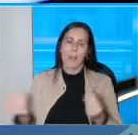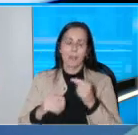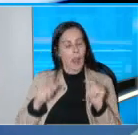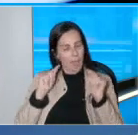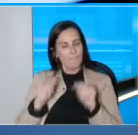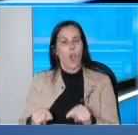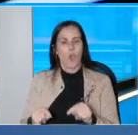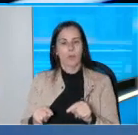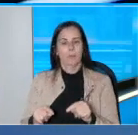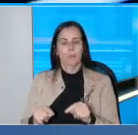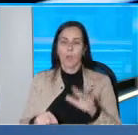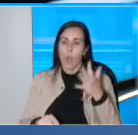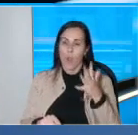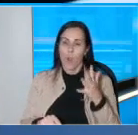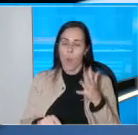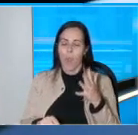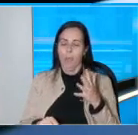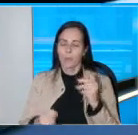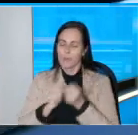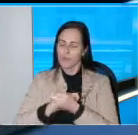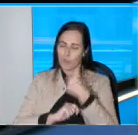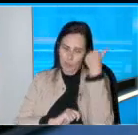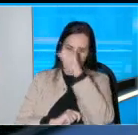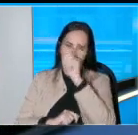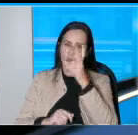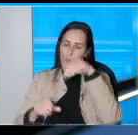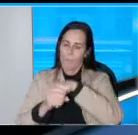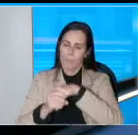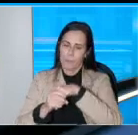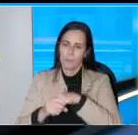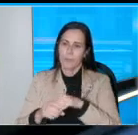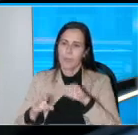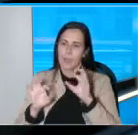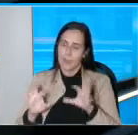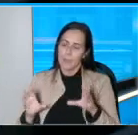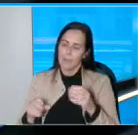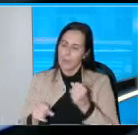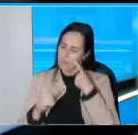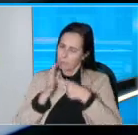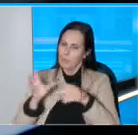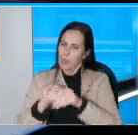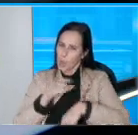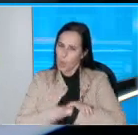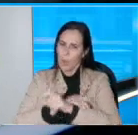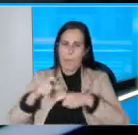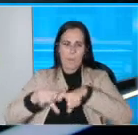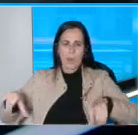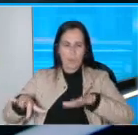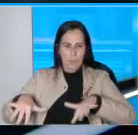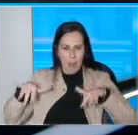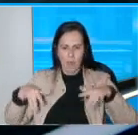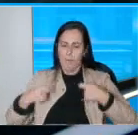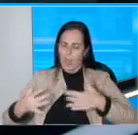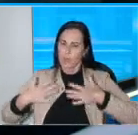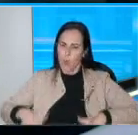לבוא ואולי להלבין את מה שקורה מאחורי הקלעים, אלא דרך הכדורגל, דרך אצטדיונים מלאים, דרך